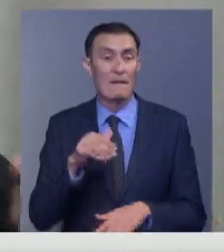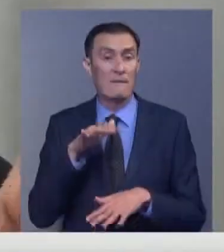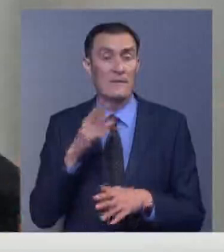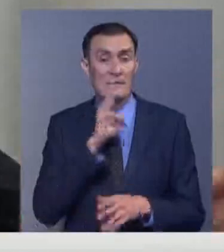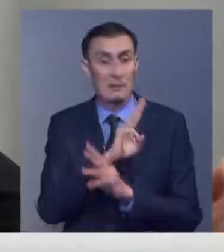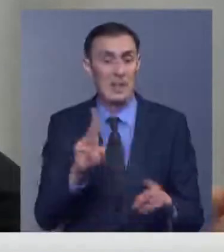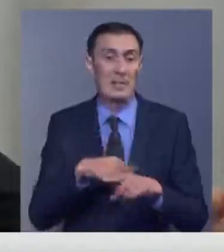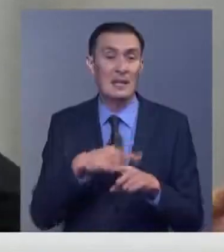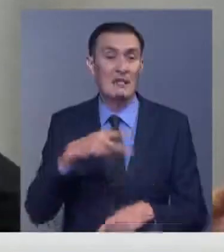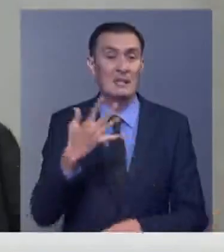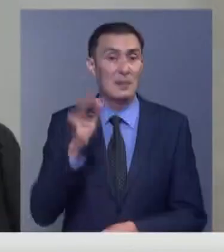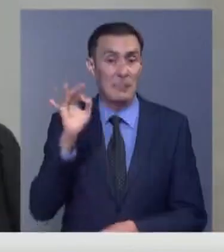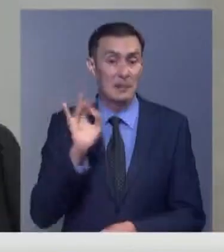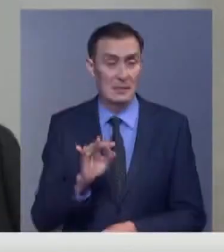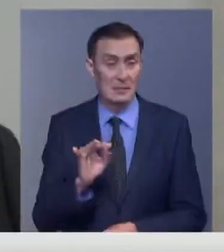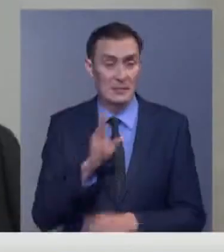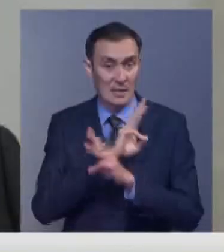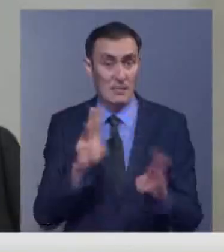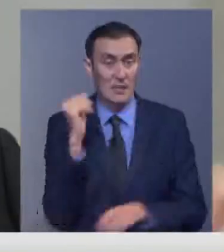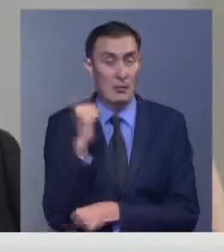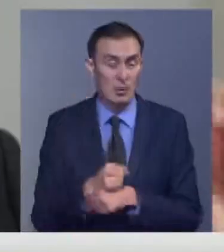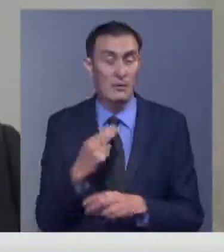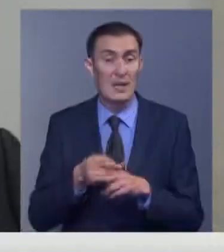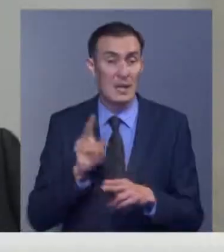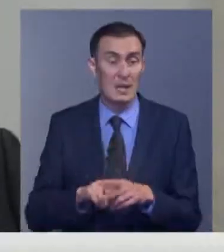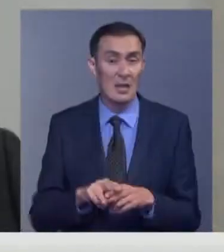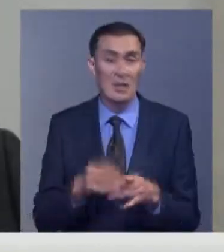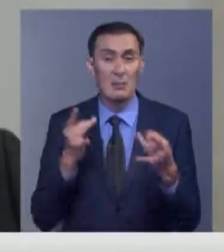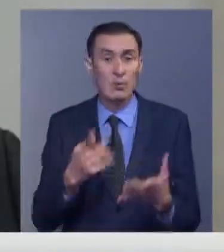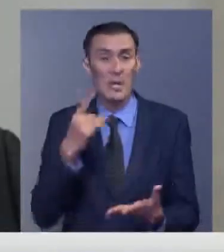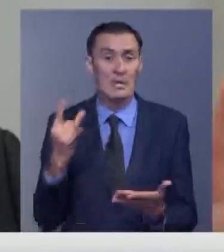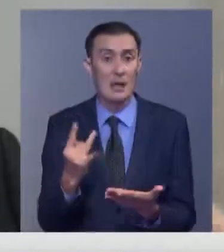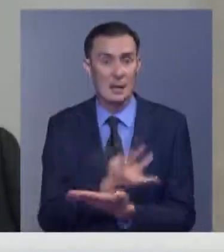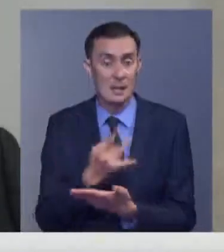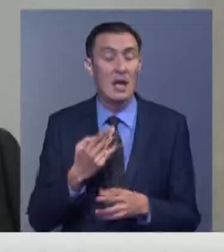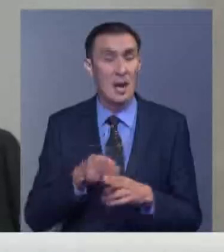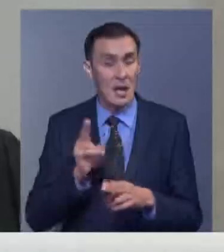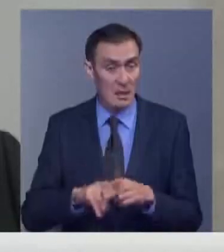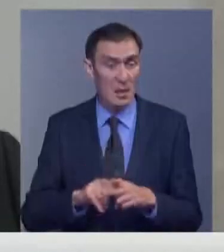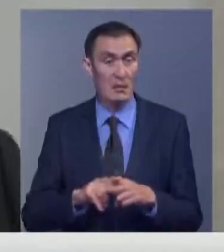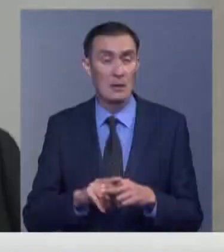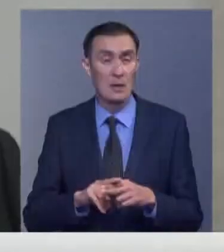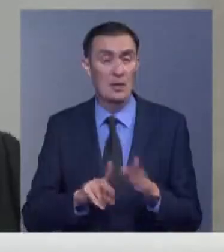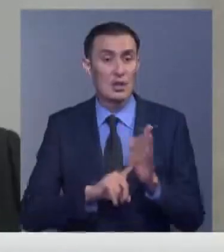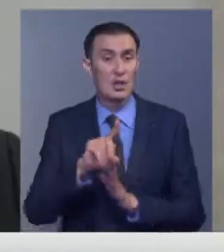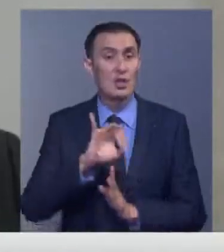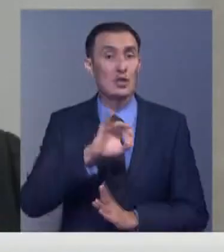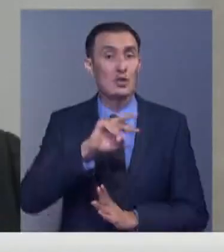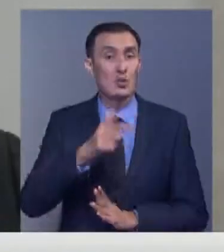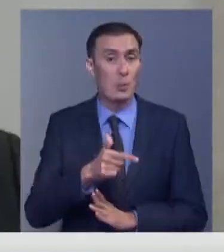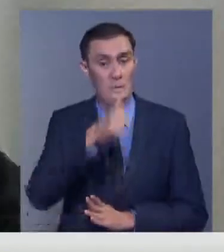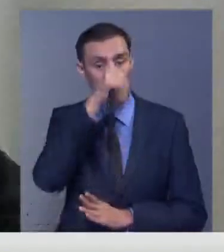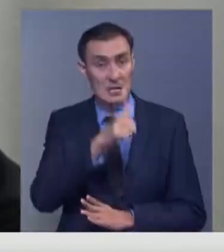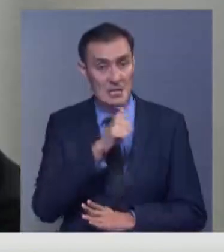или 25%. И это не просто один раз. Это с июля этого